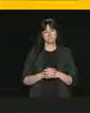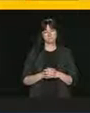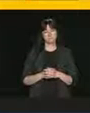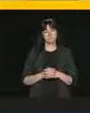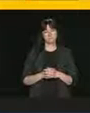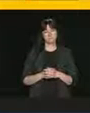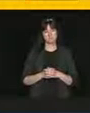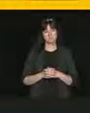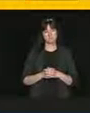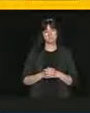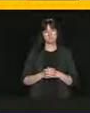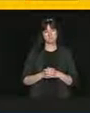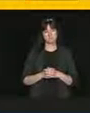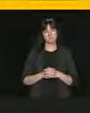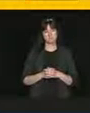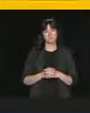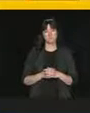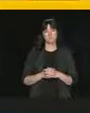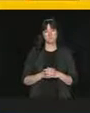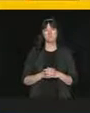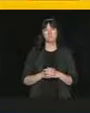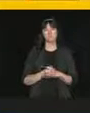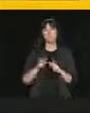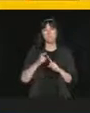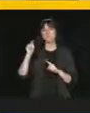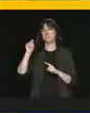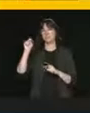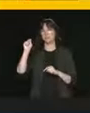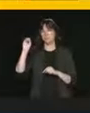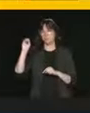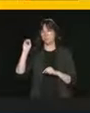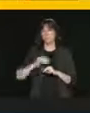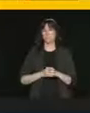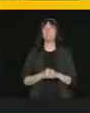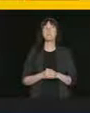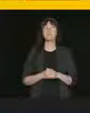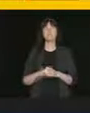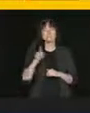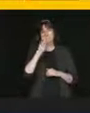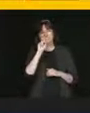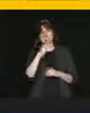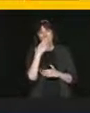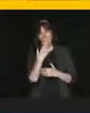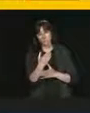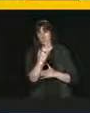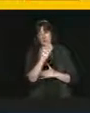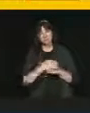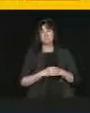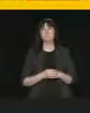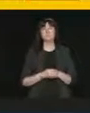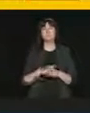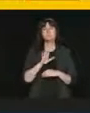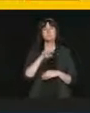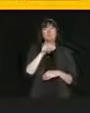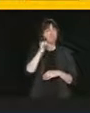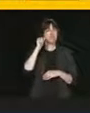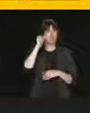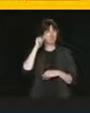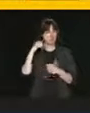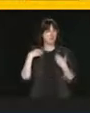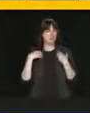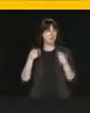Vachet, TFO. À vous. Oui, bonjour, Monsieur Trudeau. Good morning, Mr. Trudeau. Santé Canada hier a Health Canada